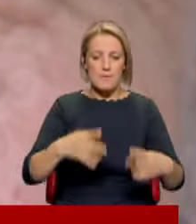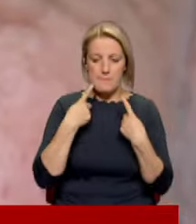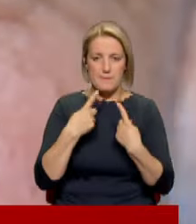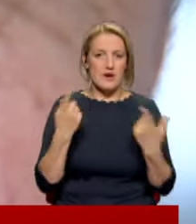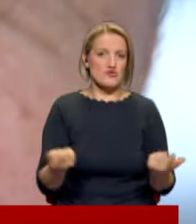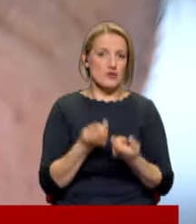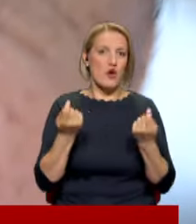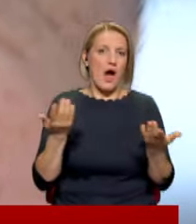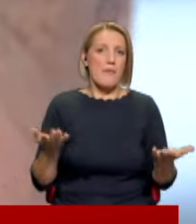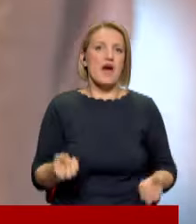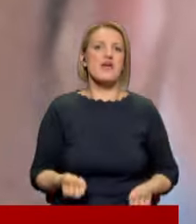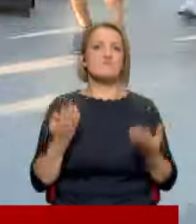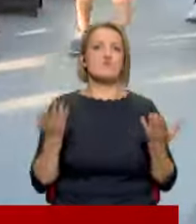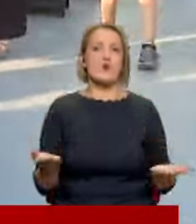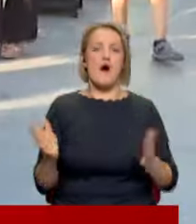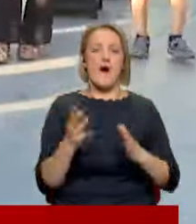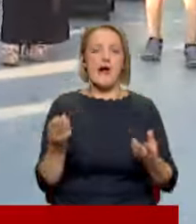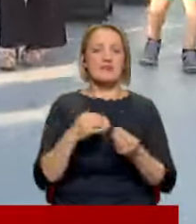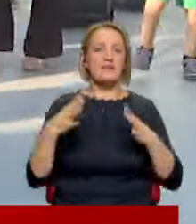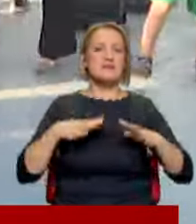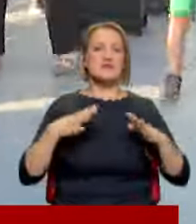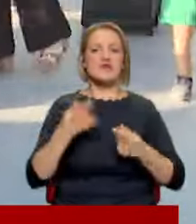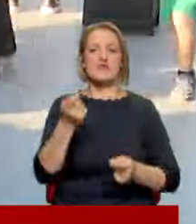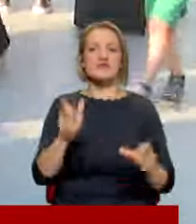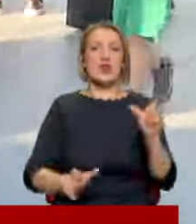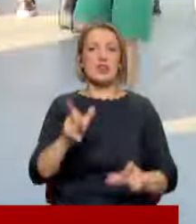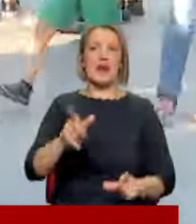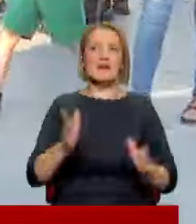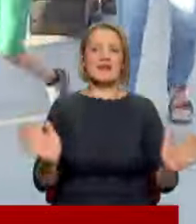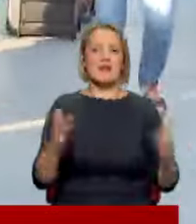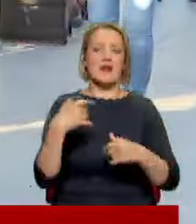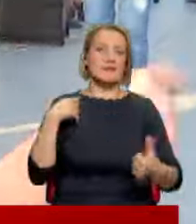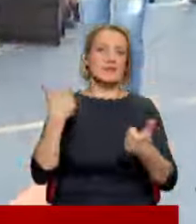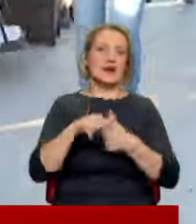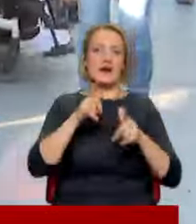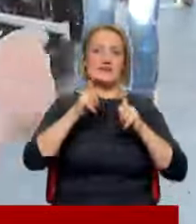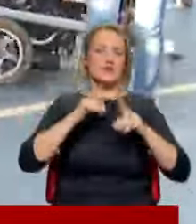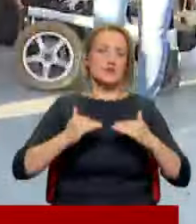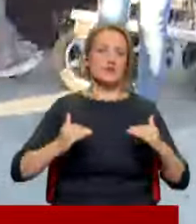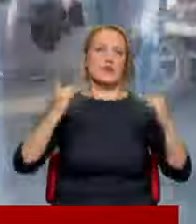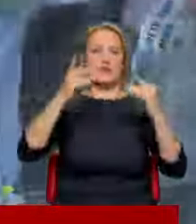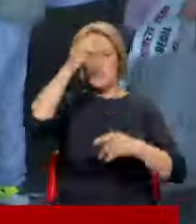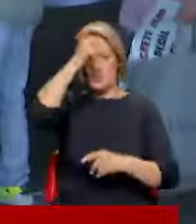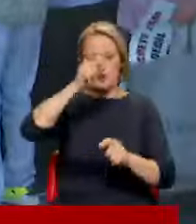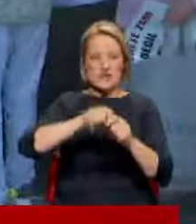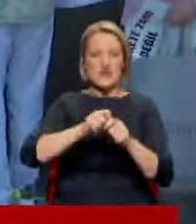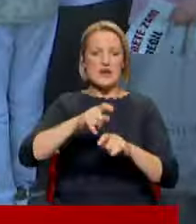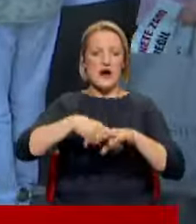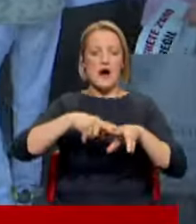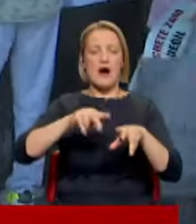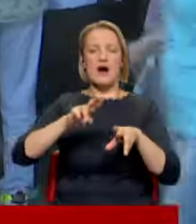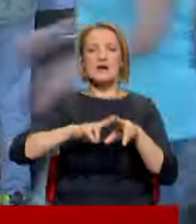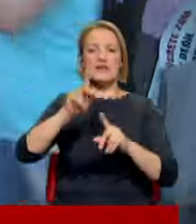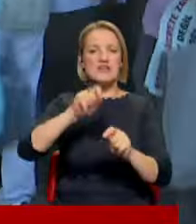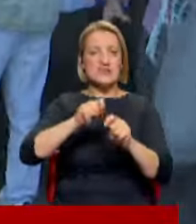bakmaya çalışıyor ama yetmiyor. Ara zam isteyen çalışanlar, sendikalar bir kez daha ses yükseltti. Türk İş, Hak İş ve DİSK